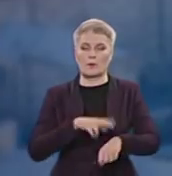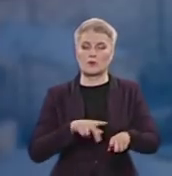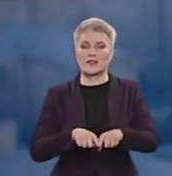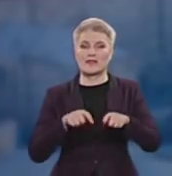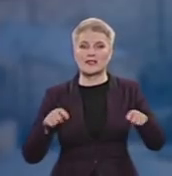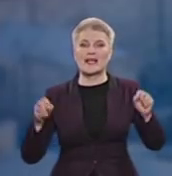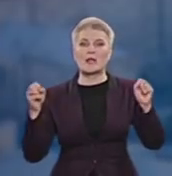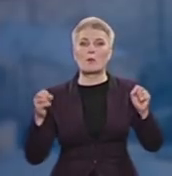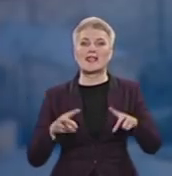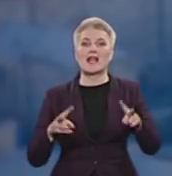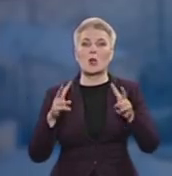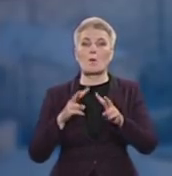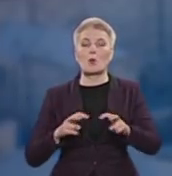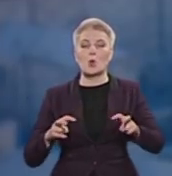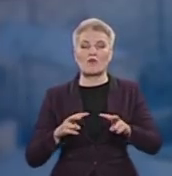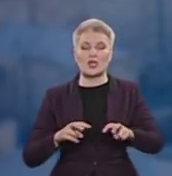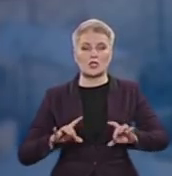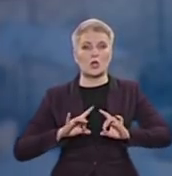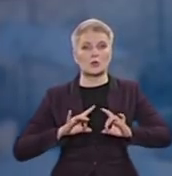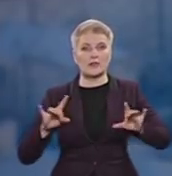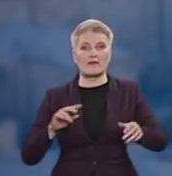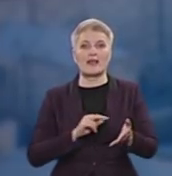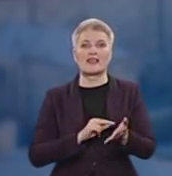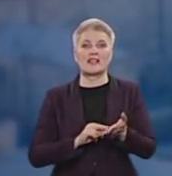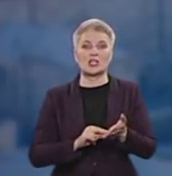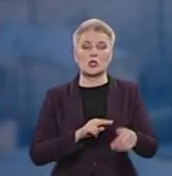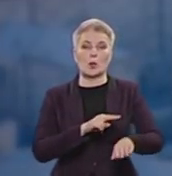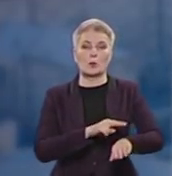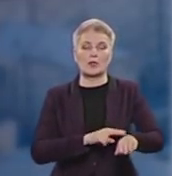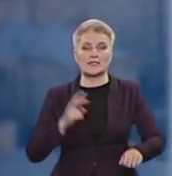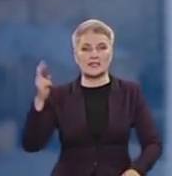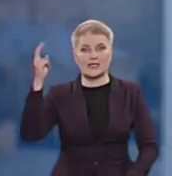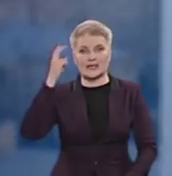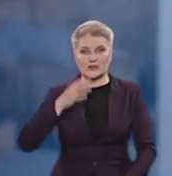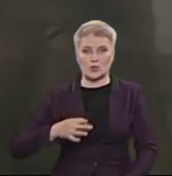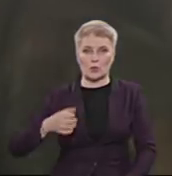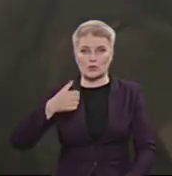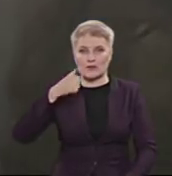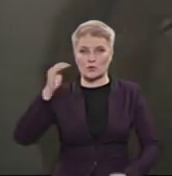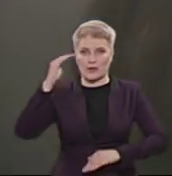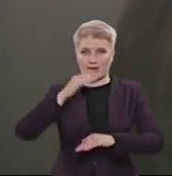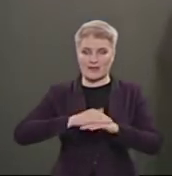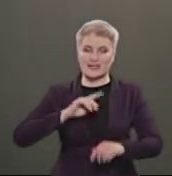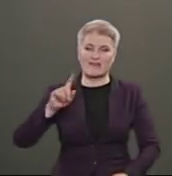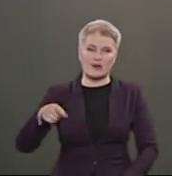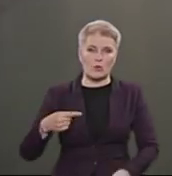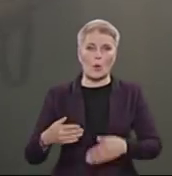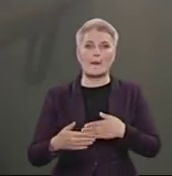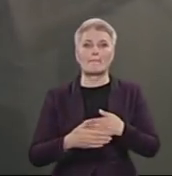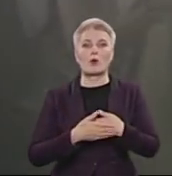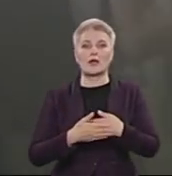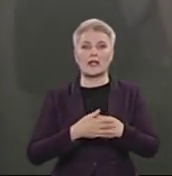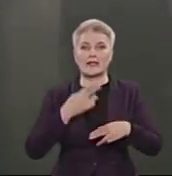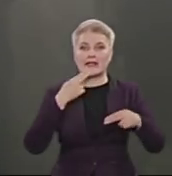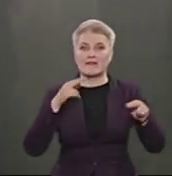провадження. Про це нашим кореспондентам розповів речник поліції Київської області Микола Жукович. Вчора ввечері з вимогою покарати винних у